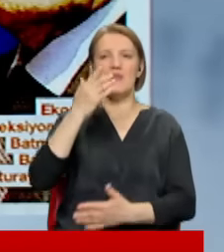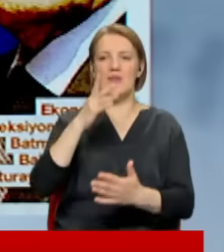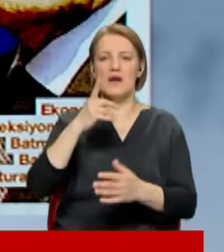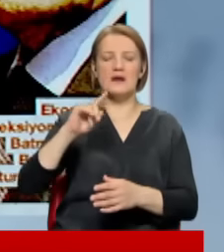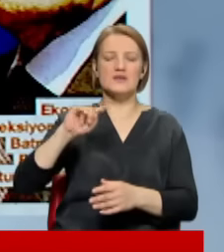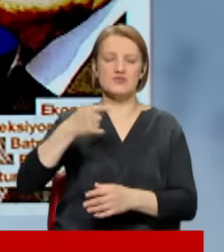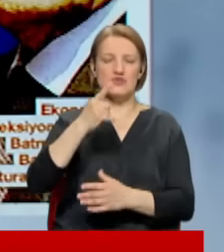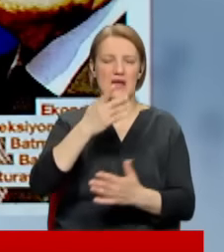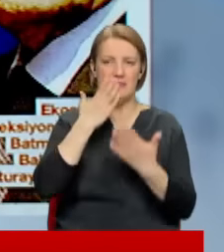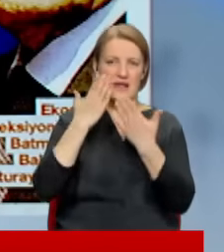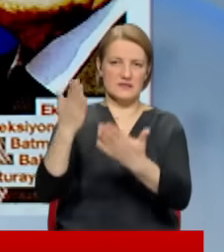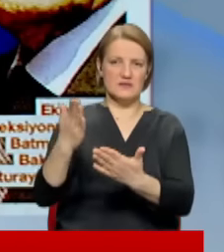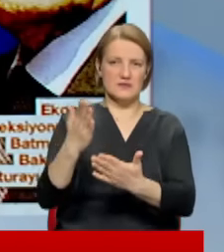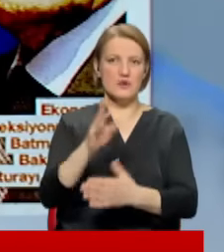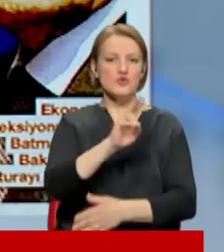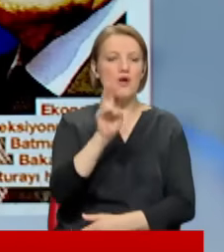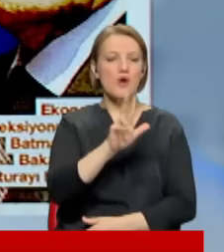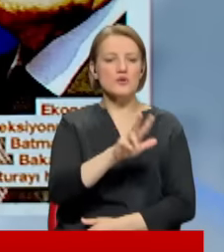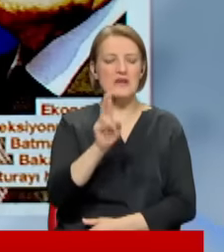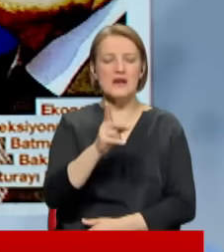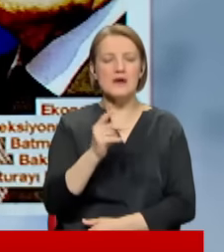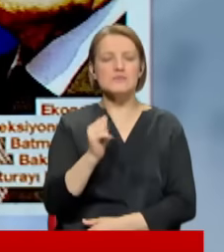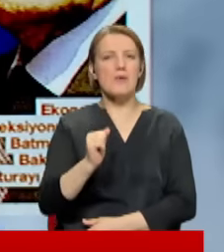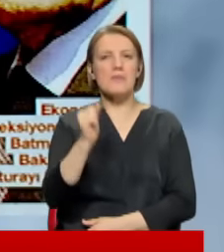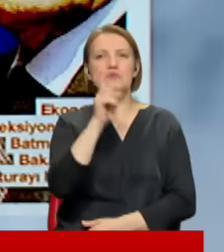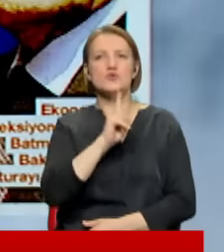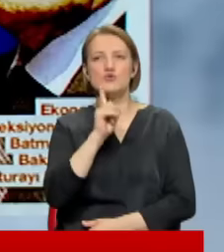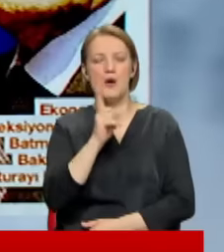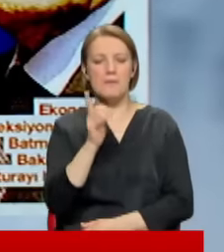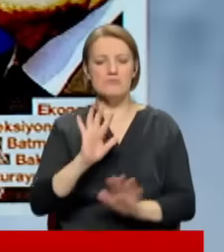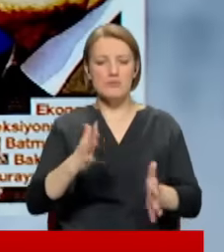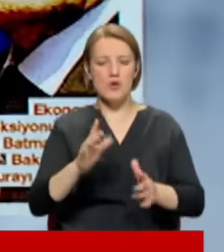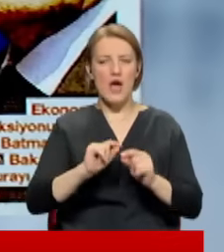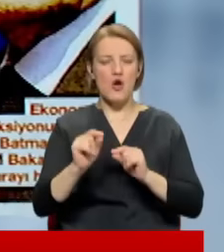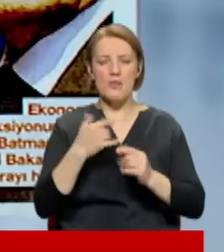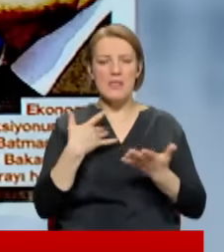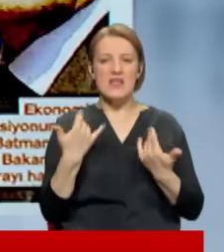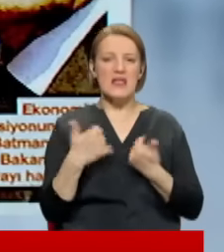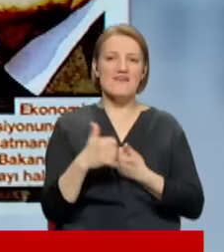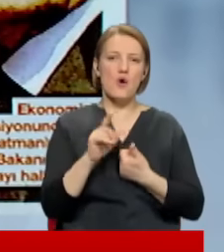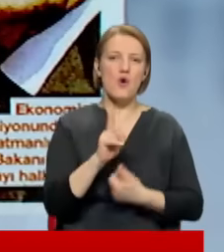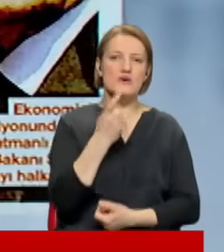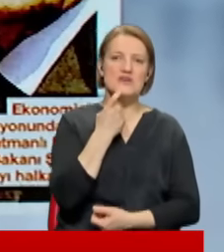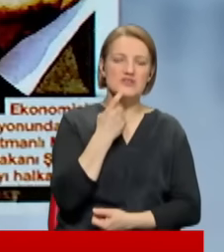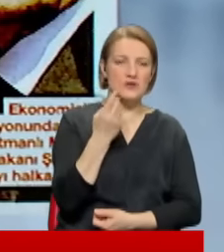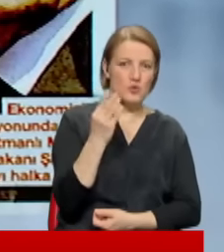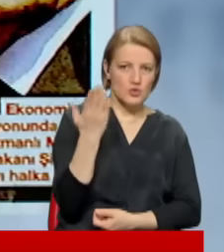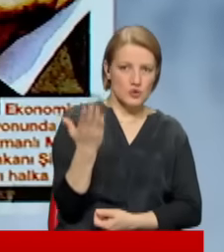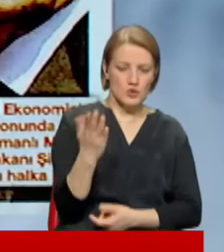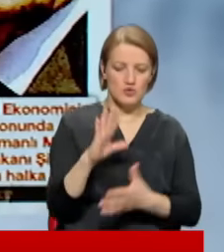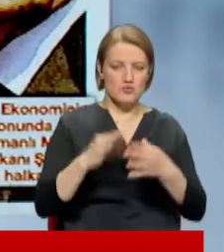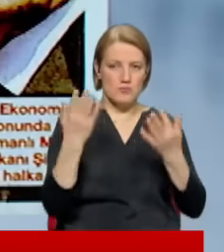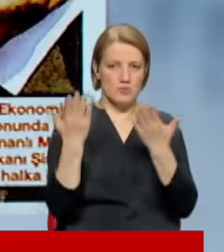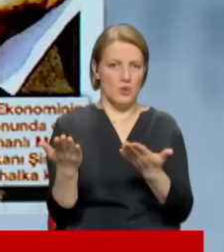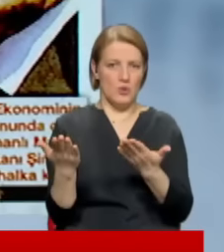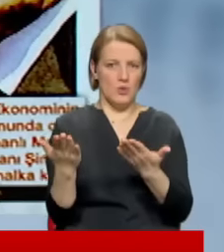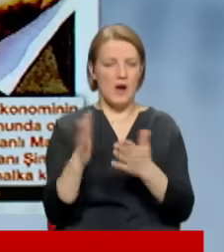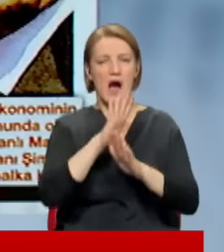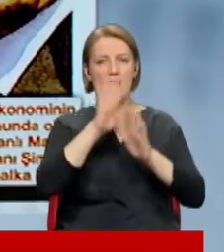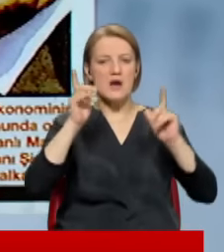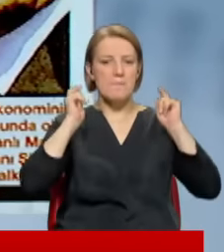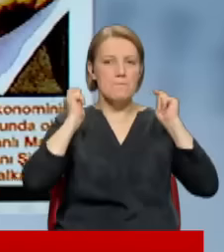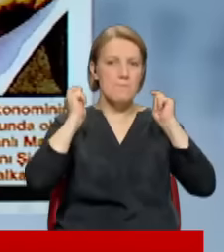32 lira. Çıkacak 100 liraya. Bozuk ekonomi beni etkiliyor. Nasıl evleneceğim? 10 yaşındaki çocuğun cümleleri bunlar. Her